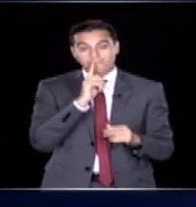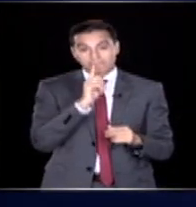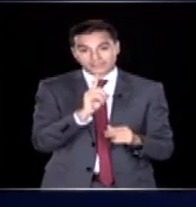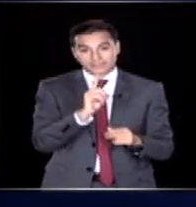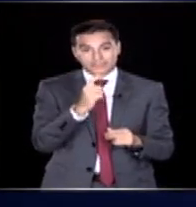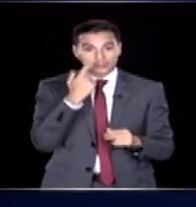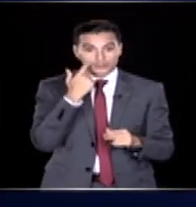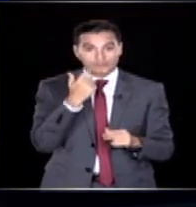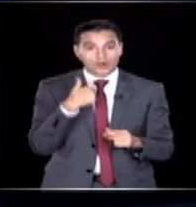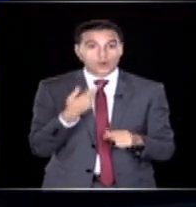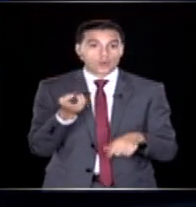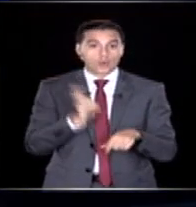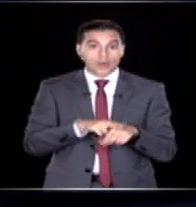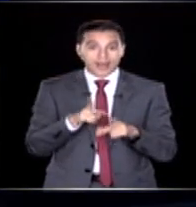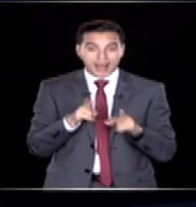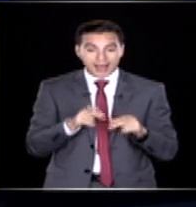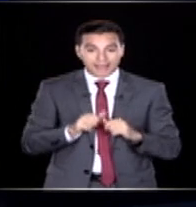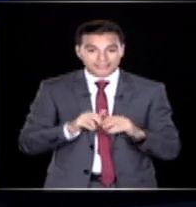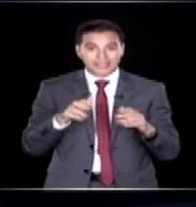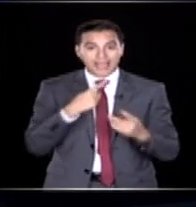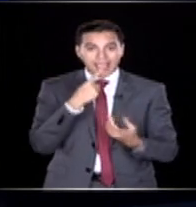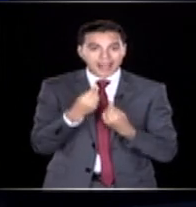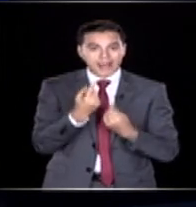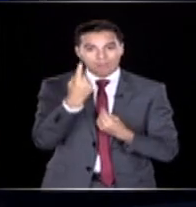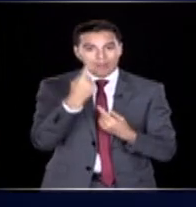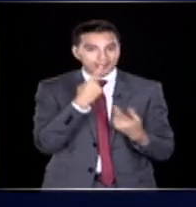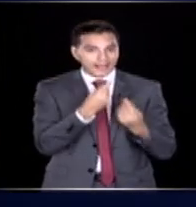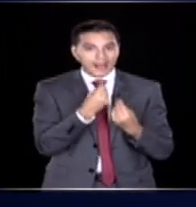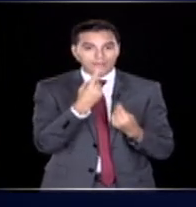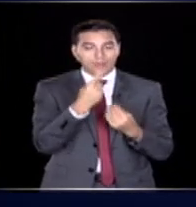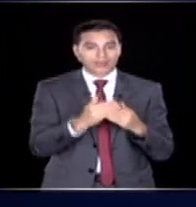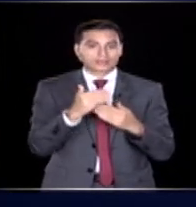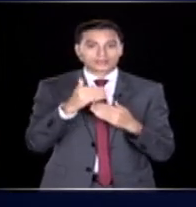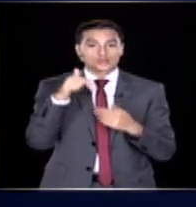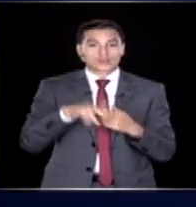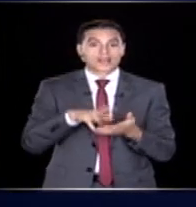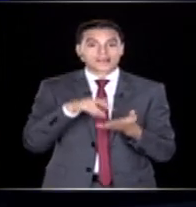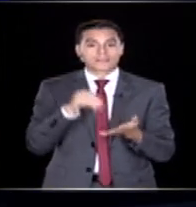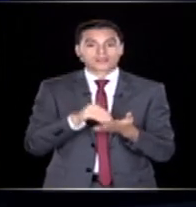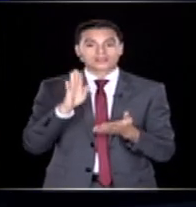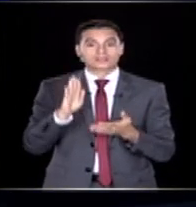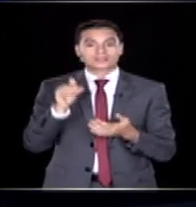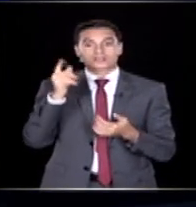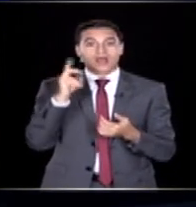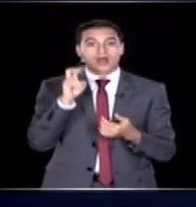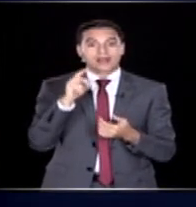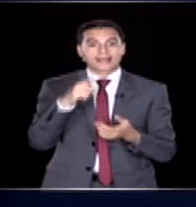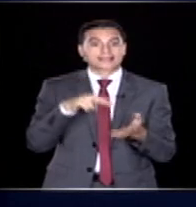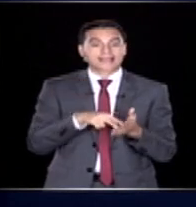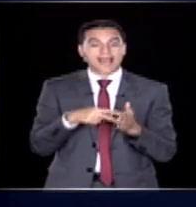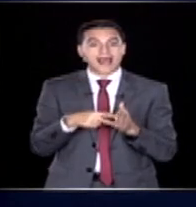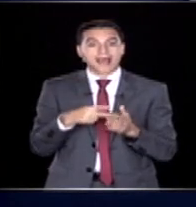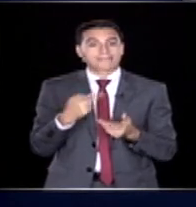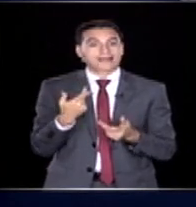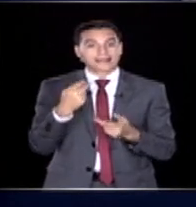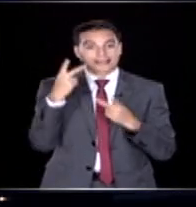حلقة هتكلم مع حد فيكم تمام لوحده علشان ناخد وقتنا. خلينا نبتدي بسارة. تمام سارة، انت عندك حلم